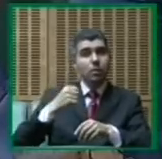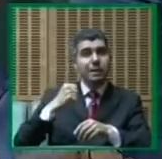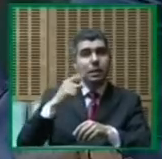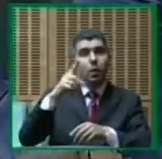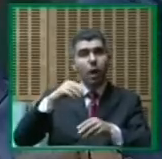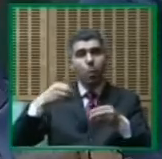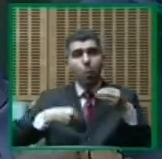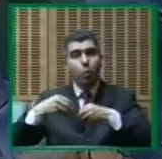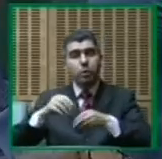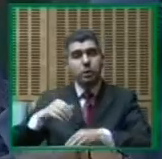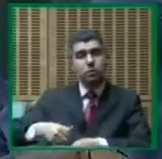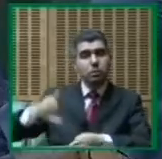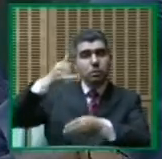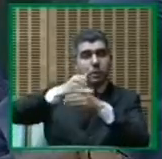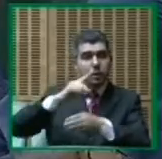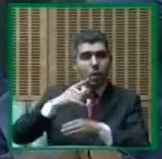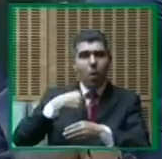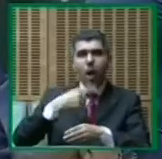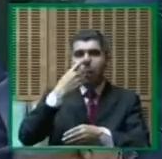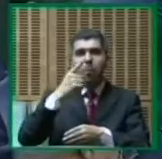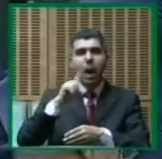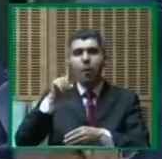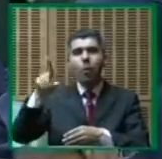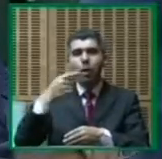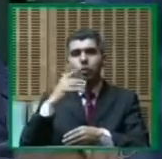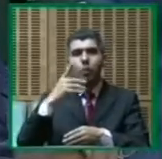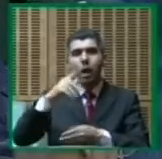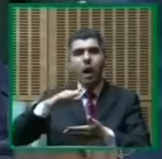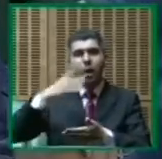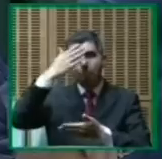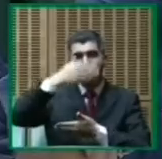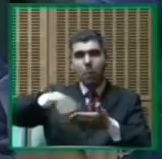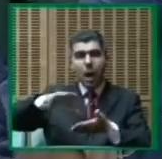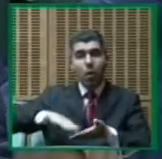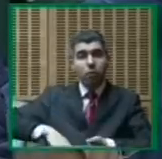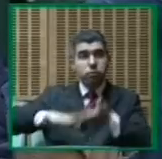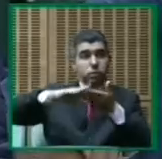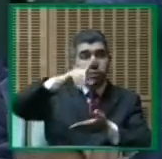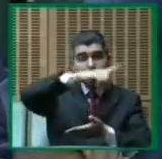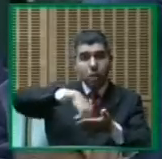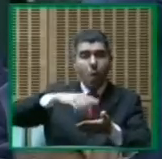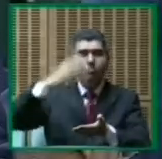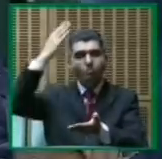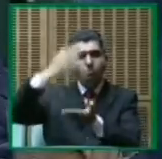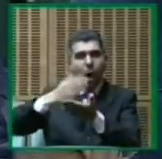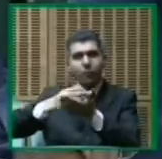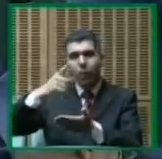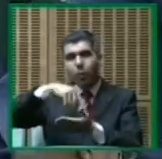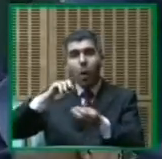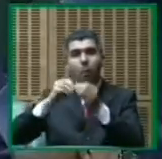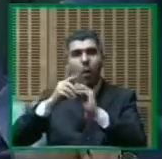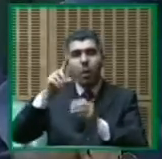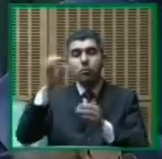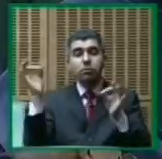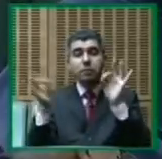هاد النوع ما عمرهم غادي يخليو لك العقارات، وما عمر المشكل ديال المدن الصافيه غادي يتفك، لان هاد الناس